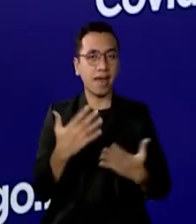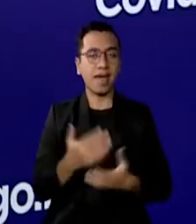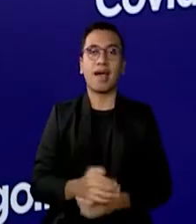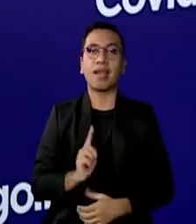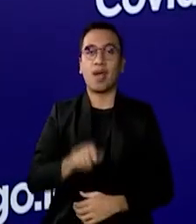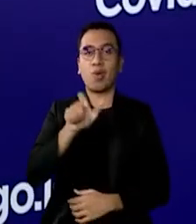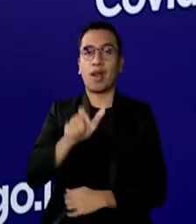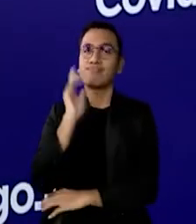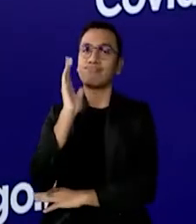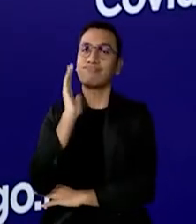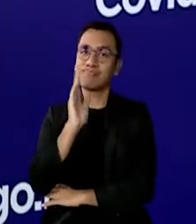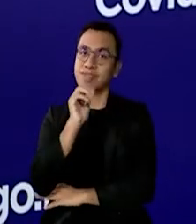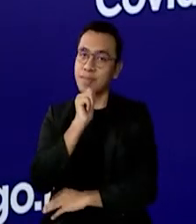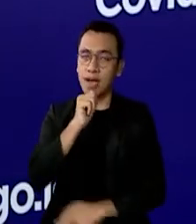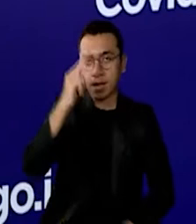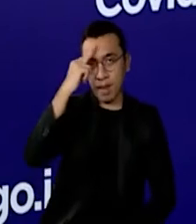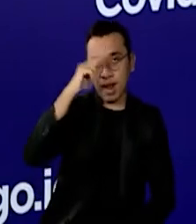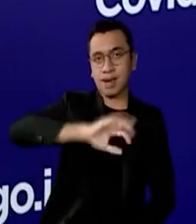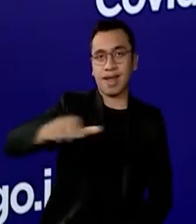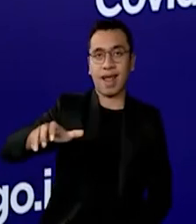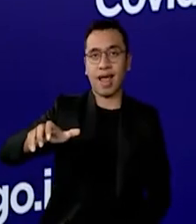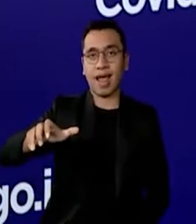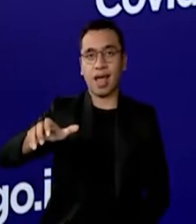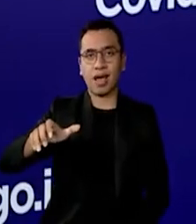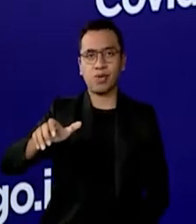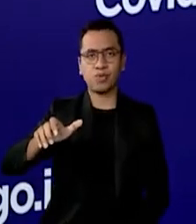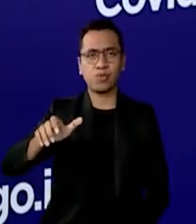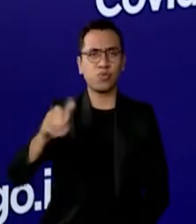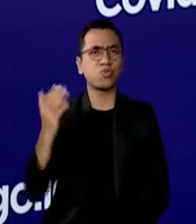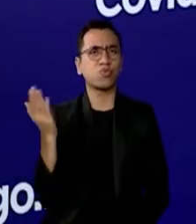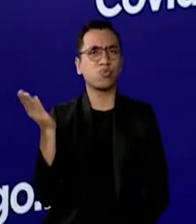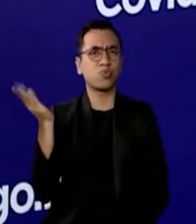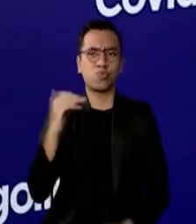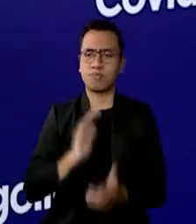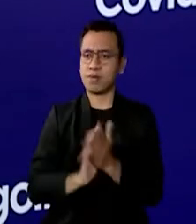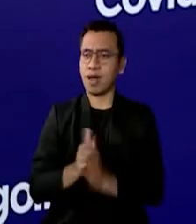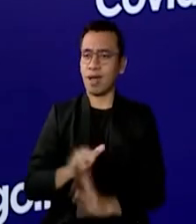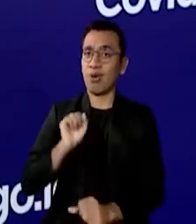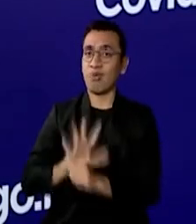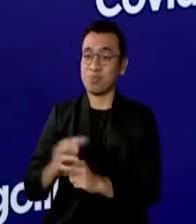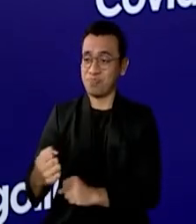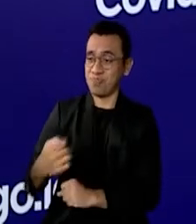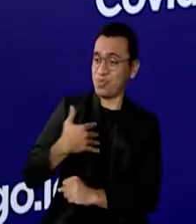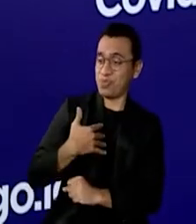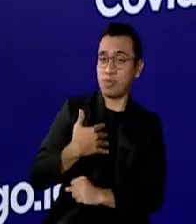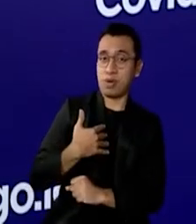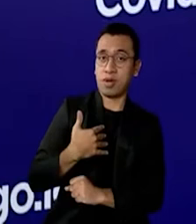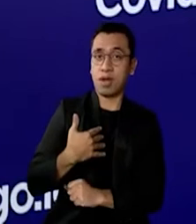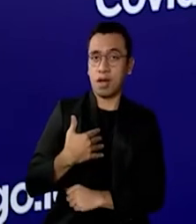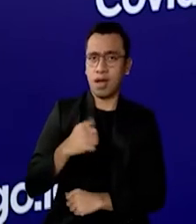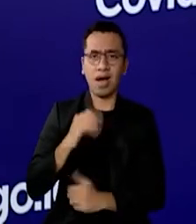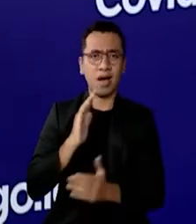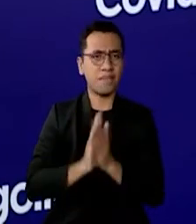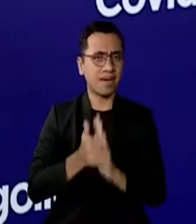narasumber pertama kita seorang kepala daerah yang pernah mengalami betapa tidak nyamannya terpapar covert 19 bahkan hingga